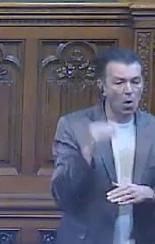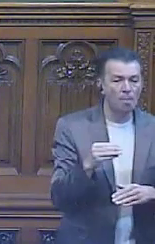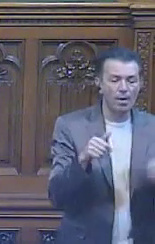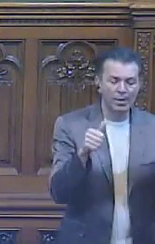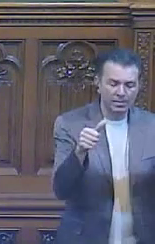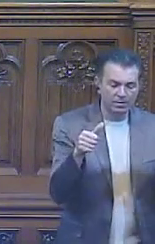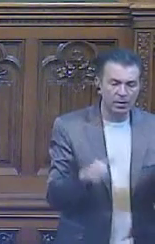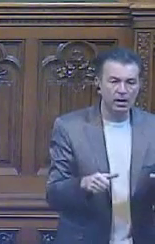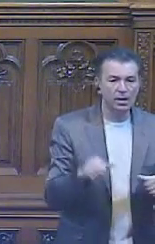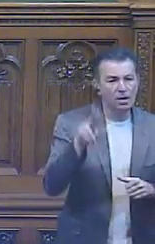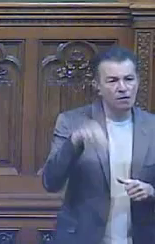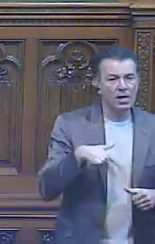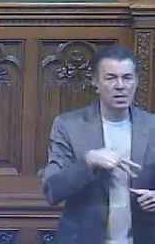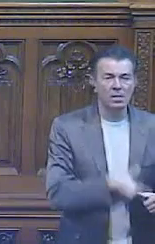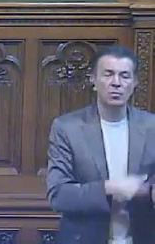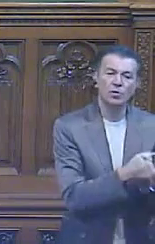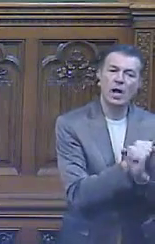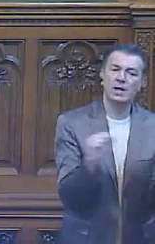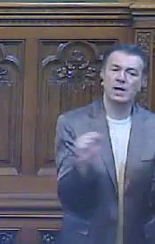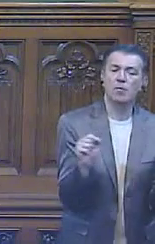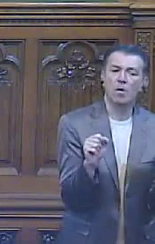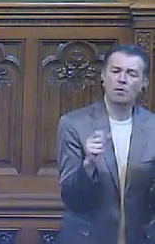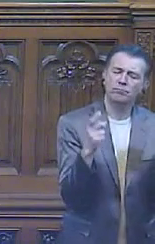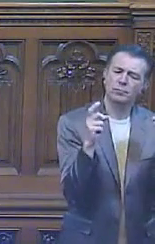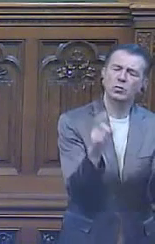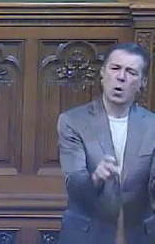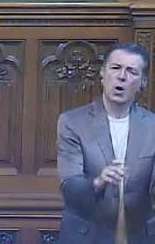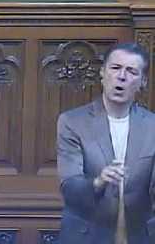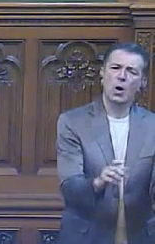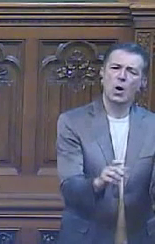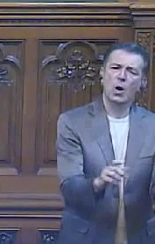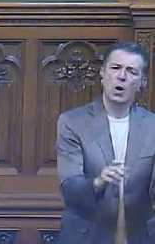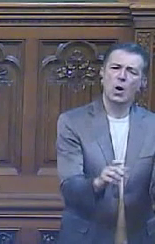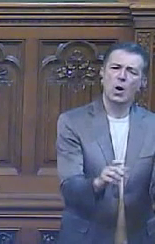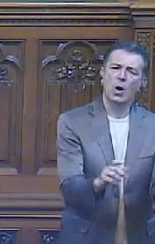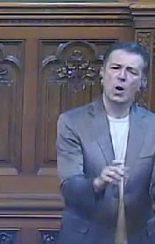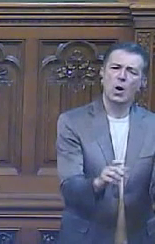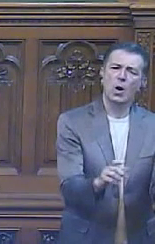dass die Wiener Sozialdemokratinnen dafür sorgen, dass Wien auch in